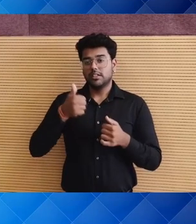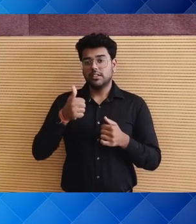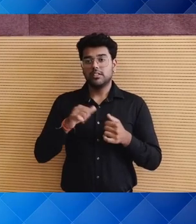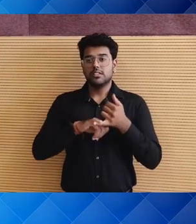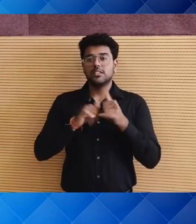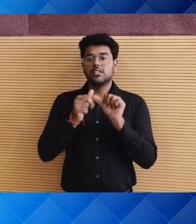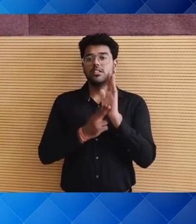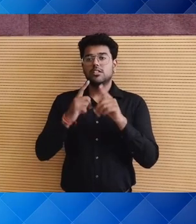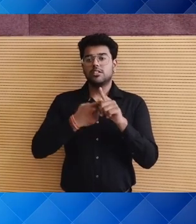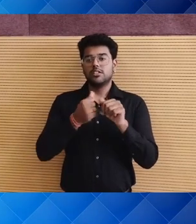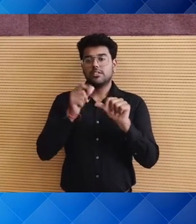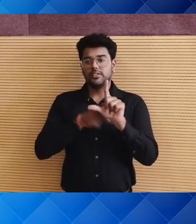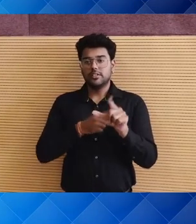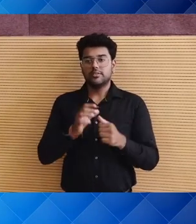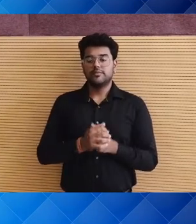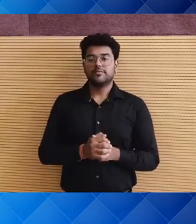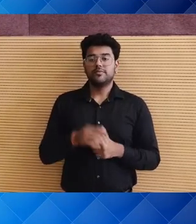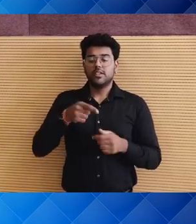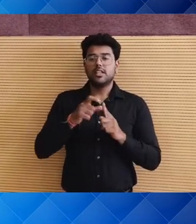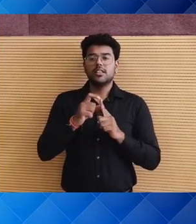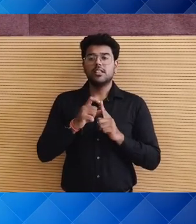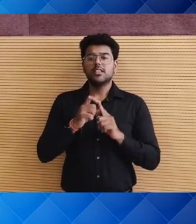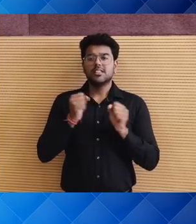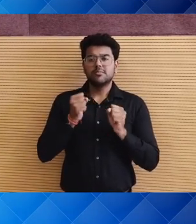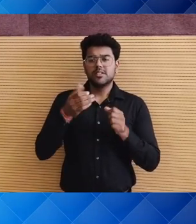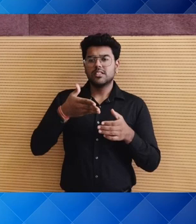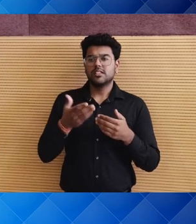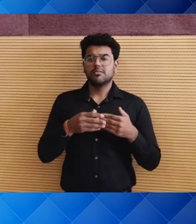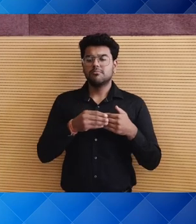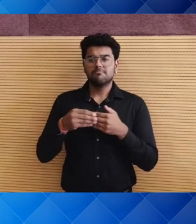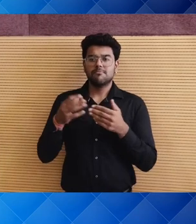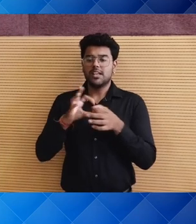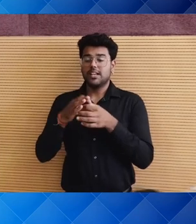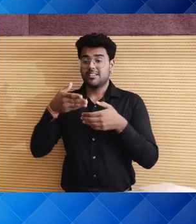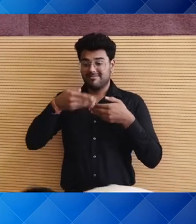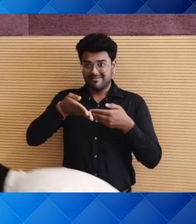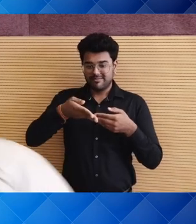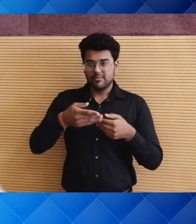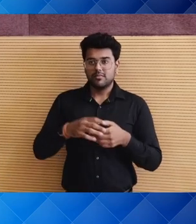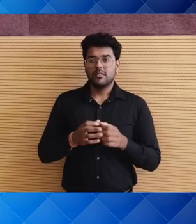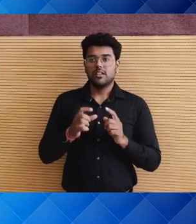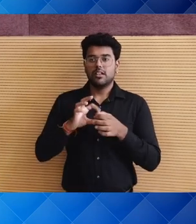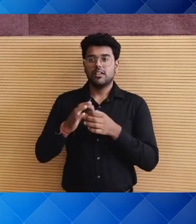जो दिसंबर से शिक्षा विभाग की दायित्व में रहेंगे,